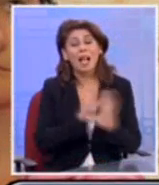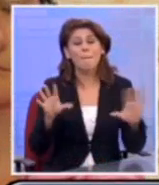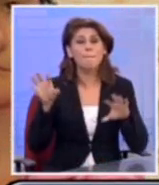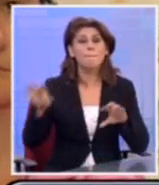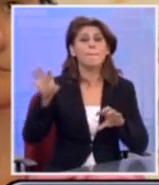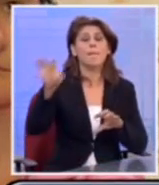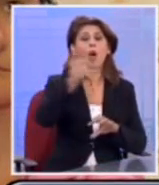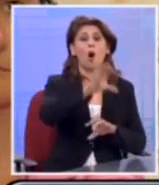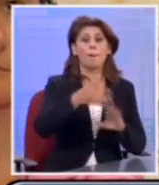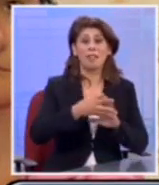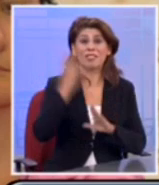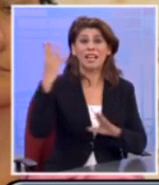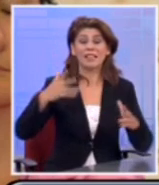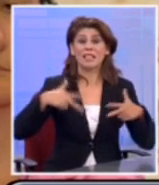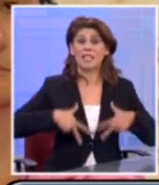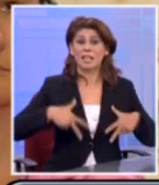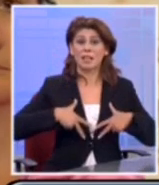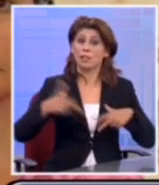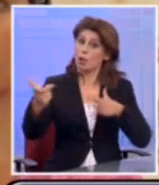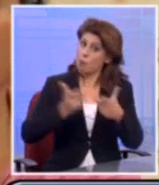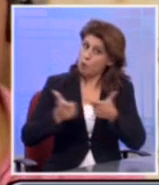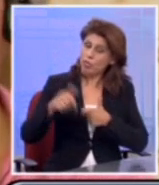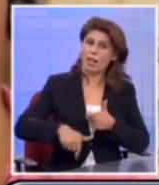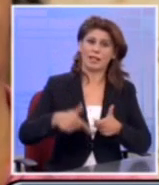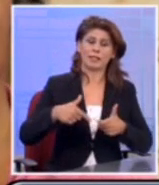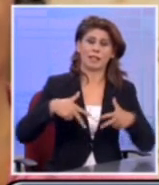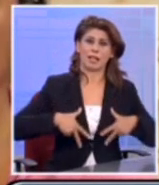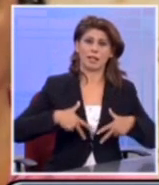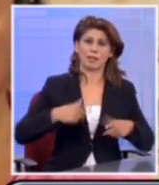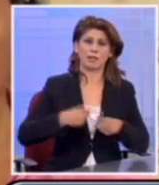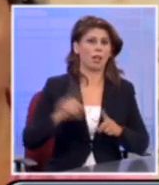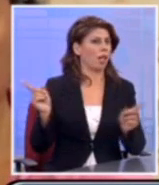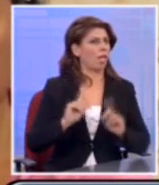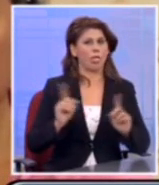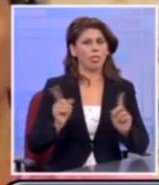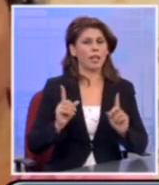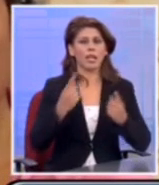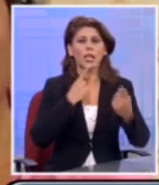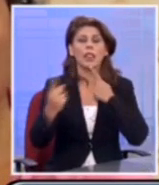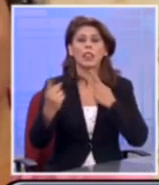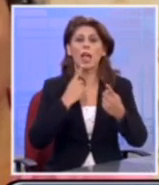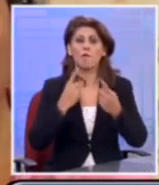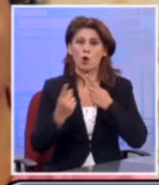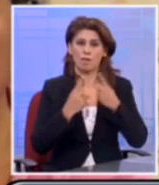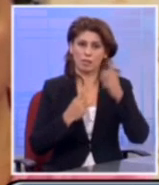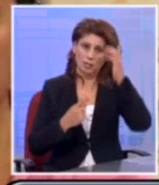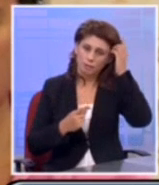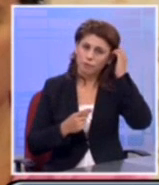τις 14 που δάνεισαν χρήματα στην Ελλάδα δεν έγινε διαβούλευση.